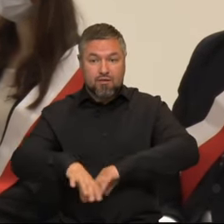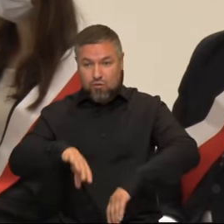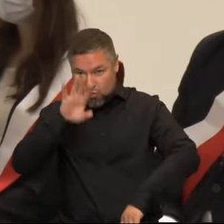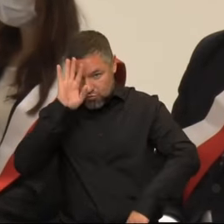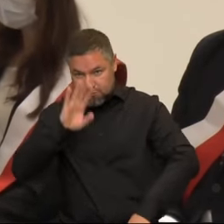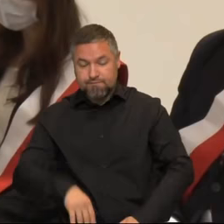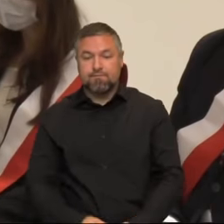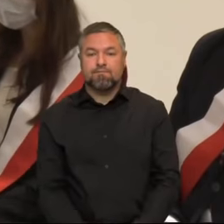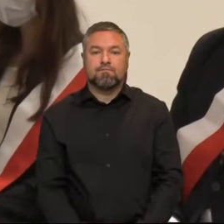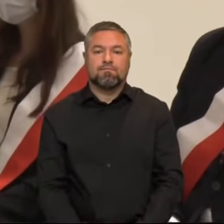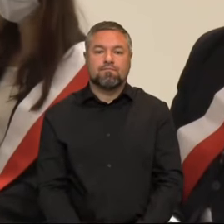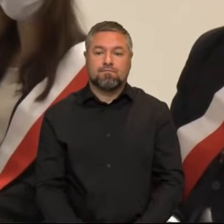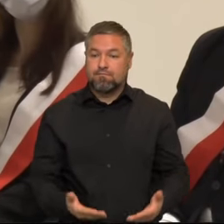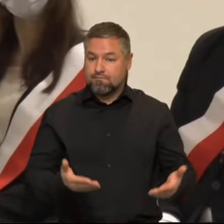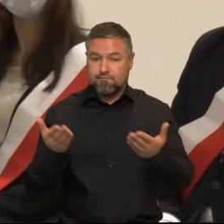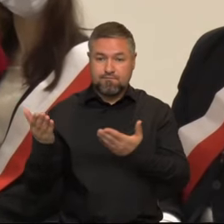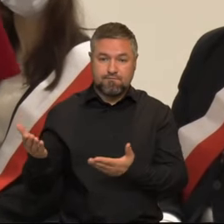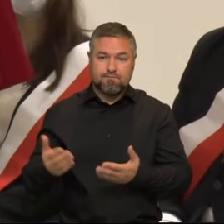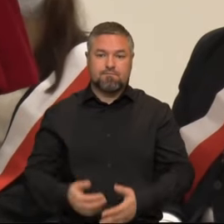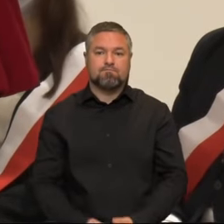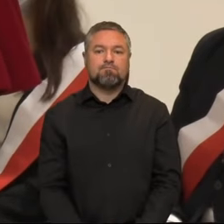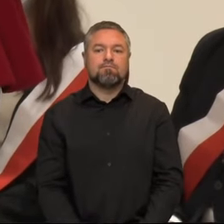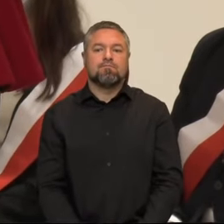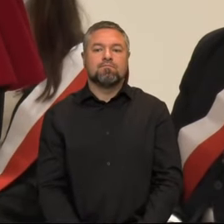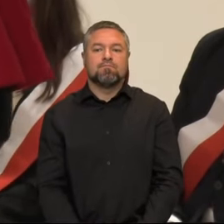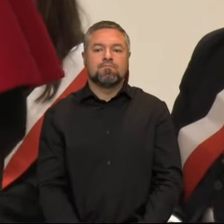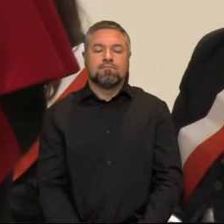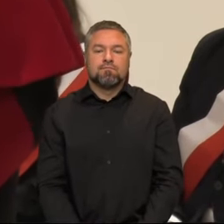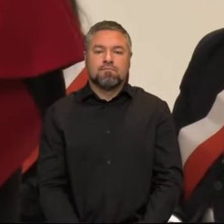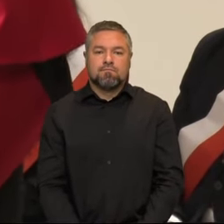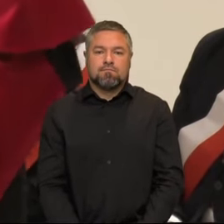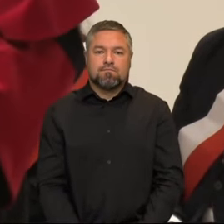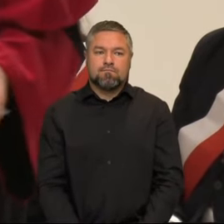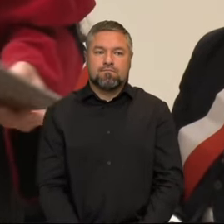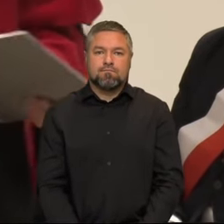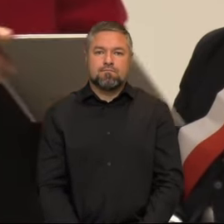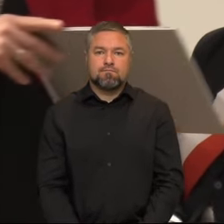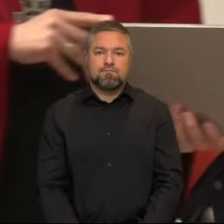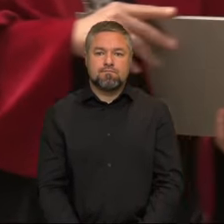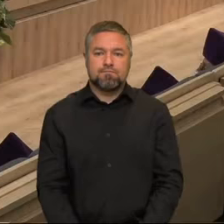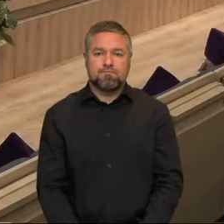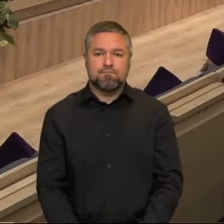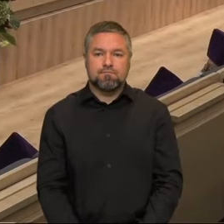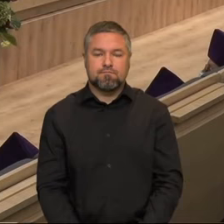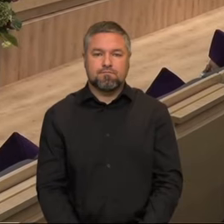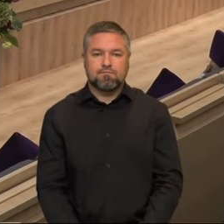Łódzkiej. Pani Aniu, zapraszam.